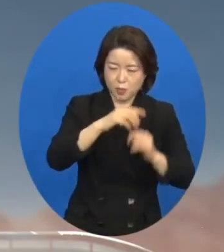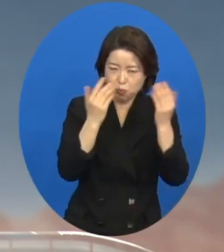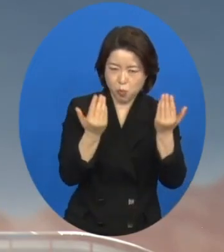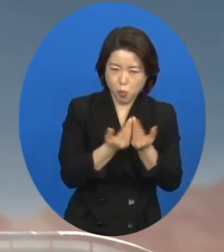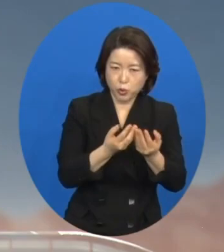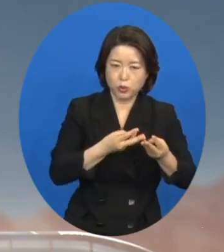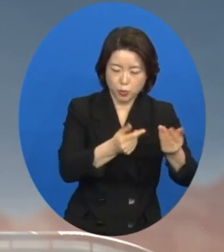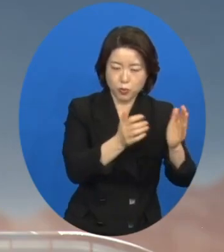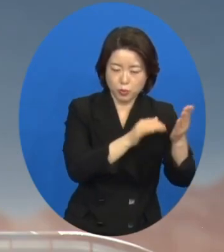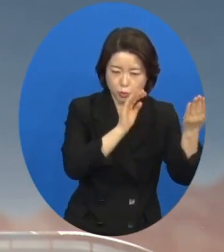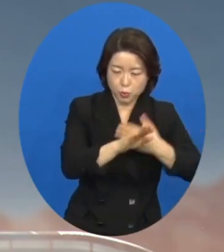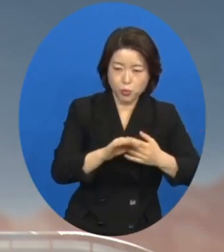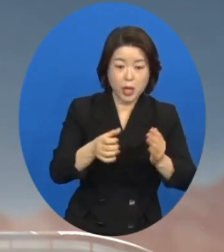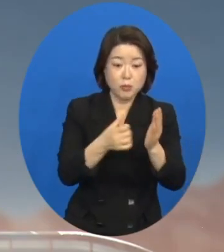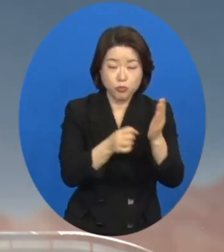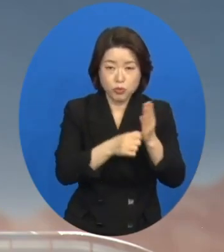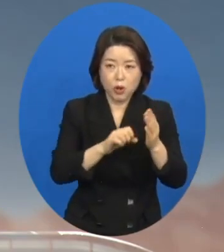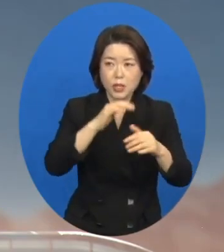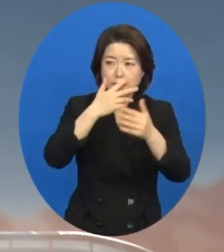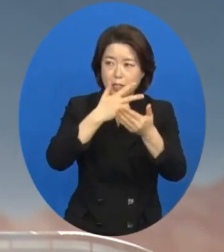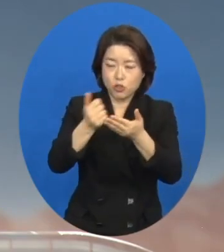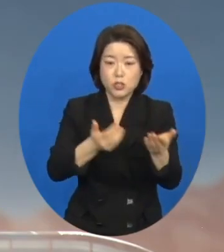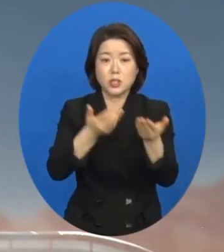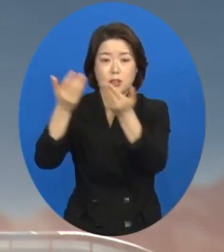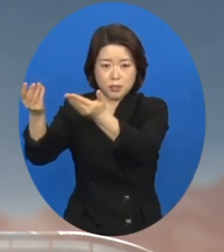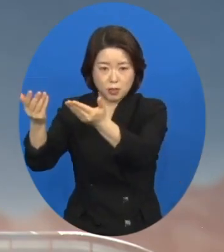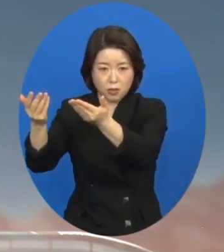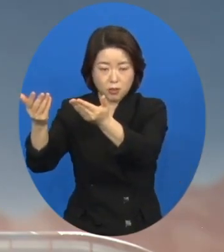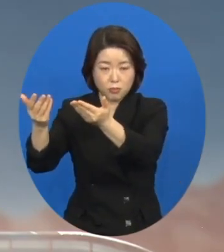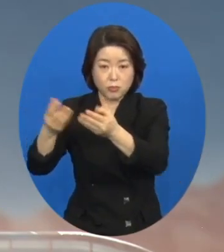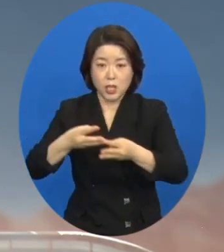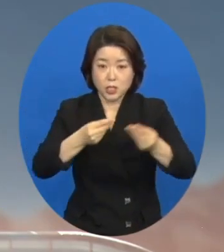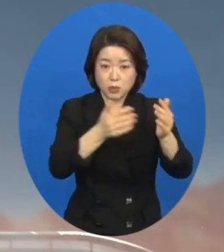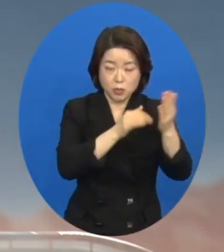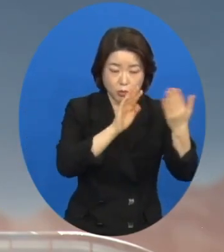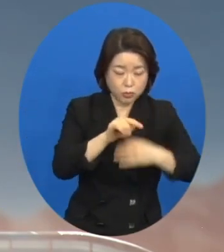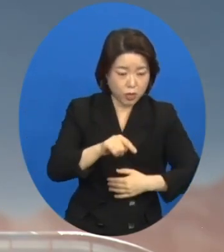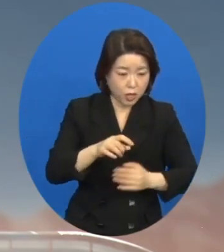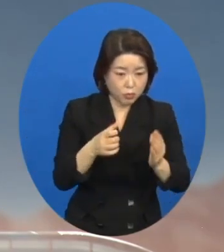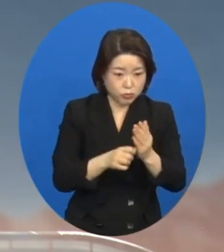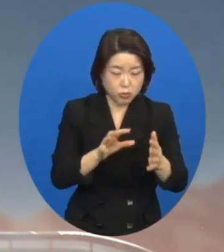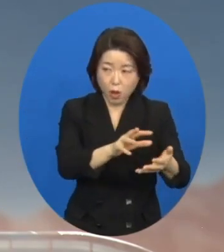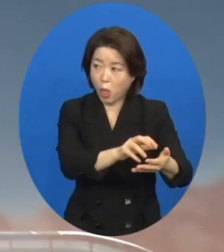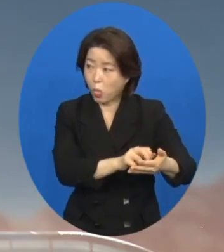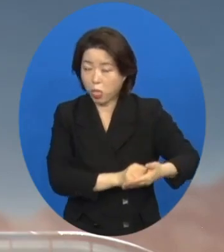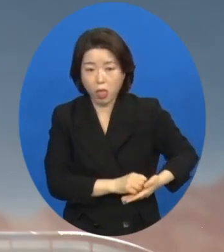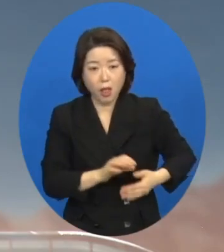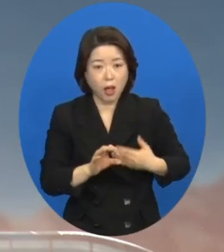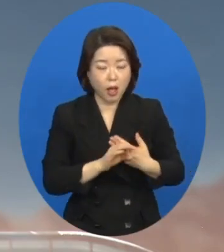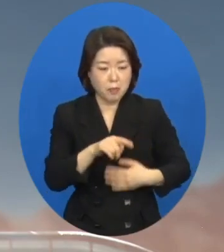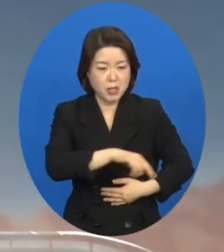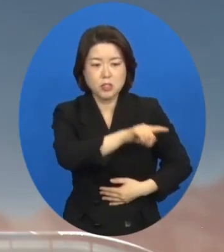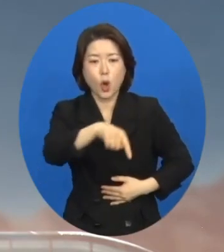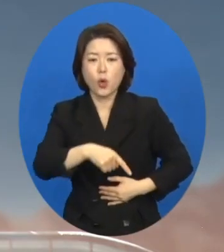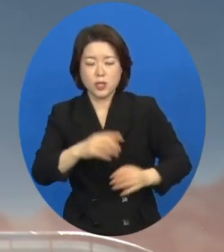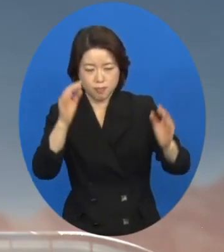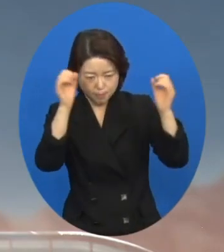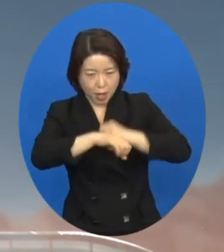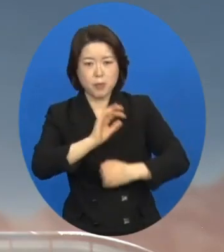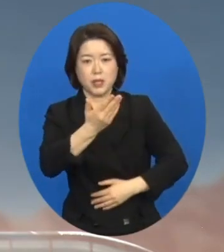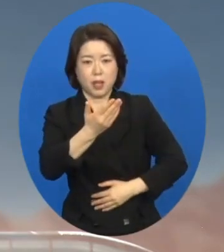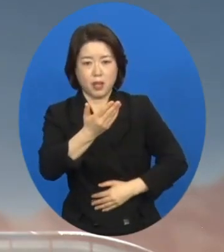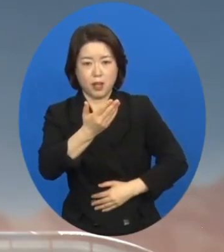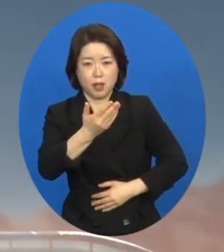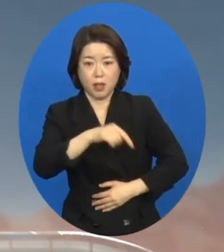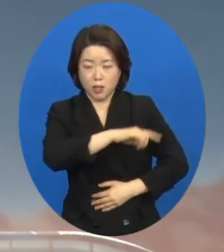만일 전멸시키지 않고 이 제물에 손을 댔다가 스스로 파멸당한 일이 없도록 주의해라. 너희가 전멸시켜서 바치는 그